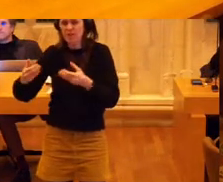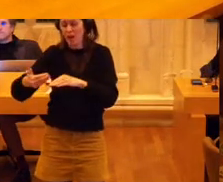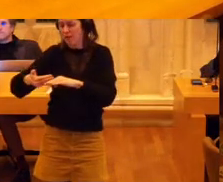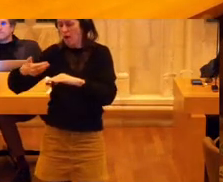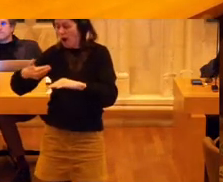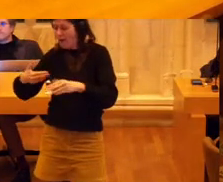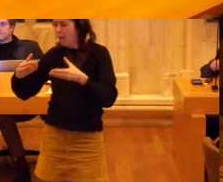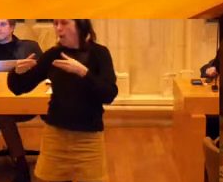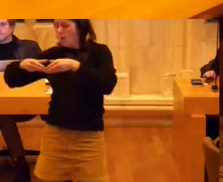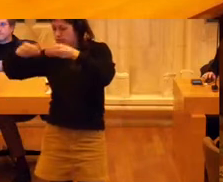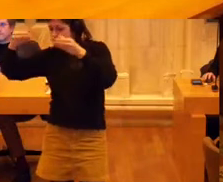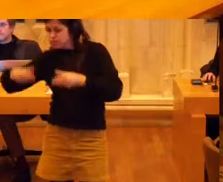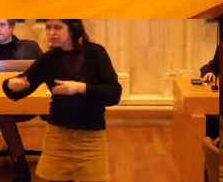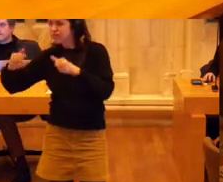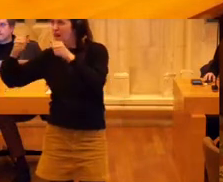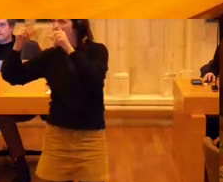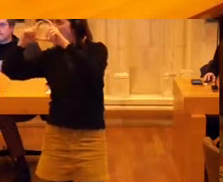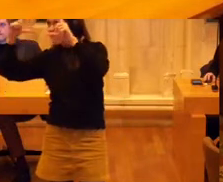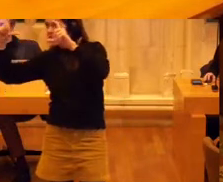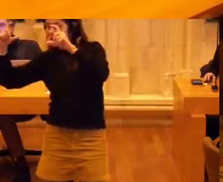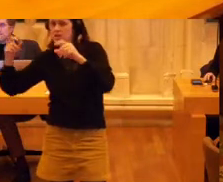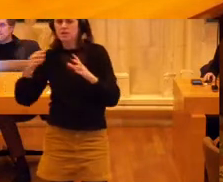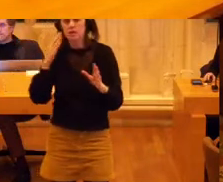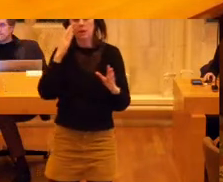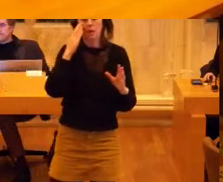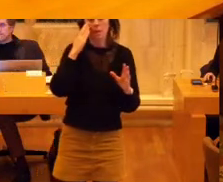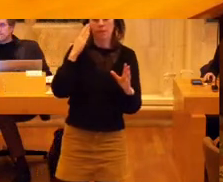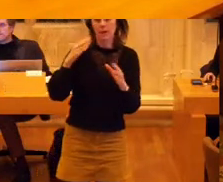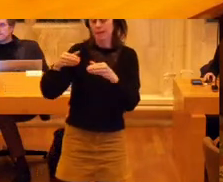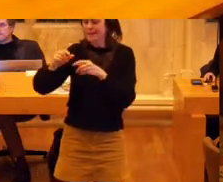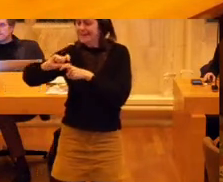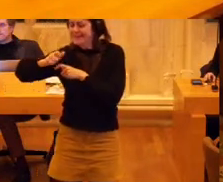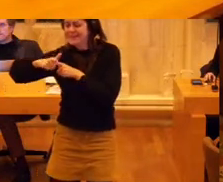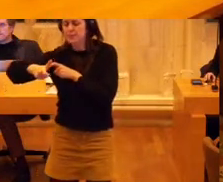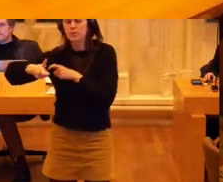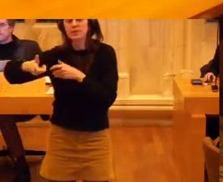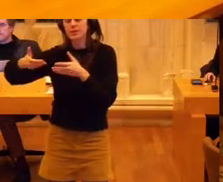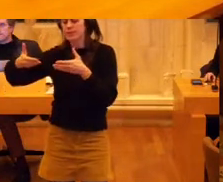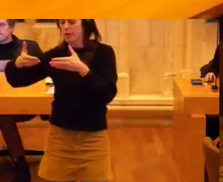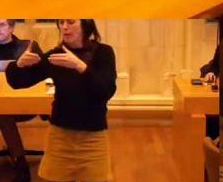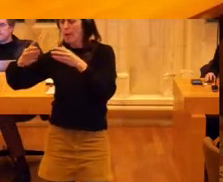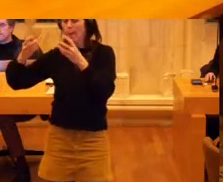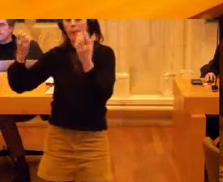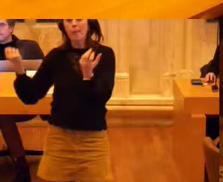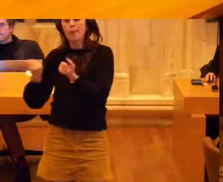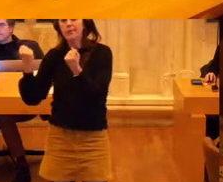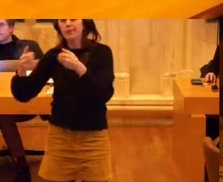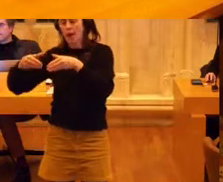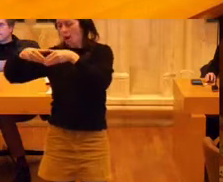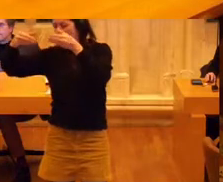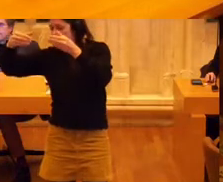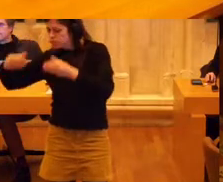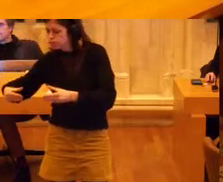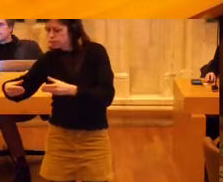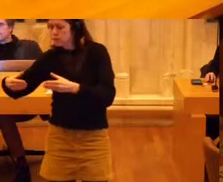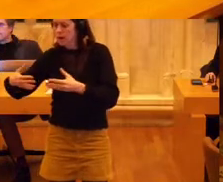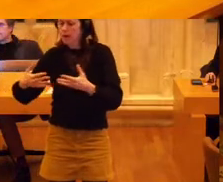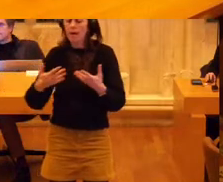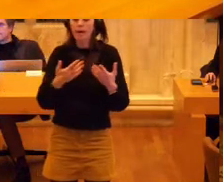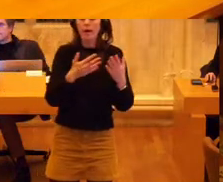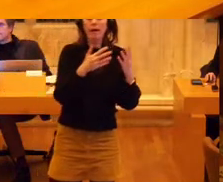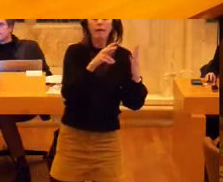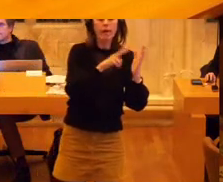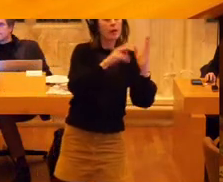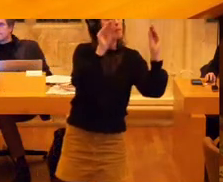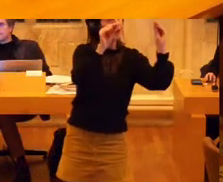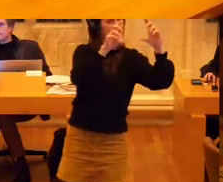deux catégories, c'est que les dispositifs publicitaires et les préenseignes font publicité de